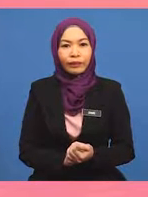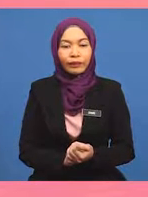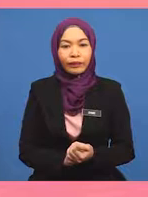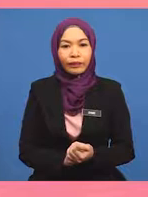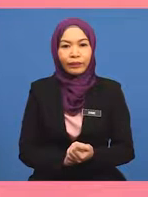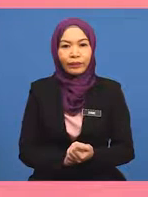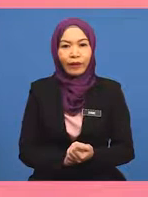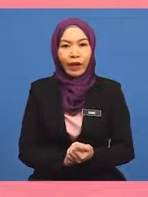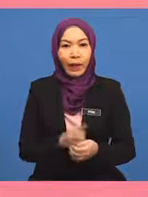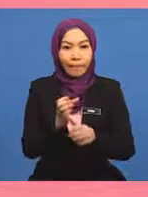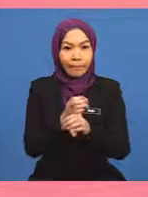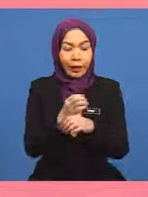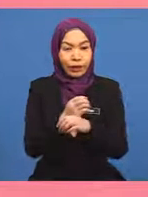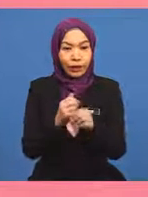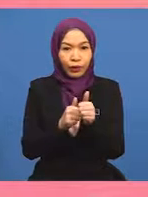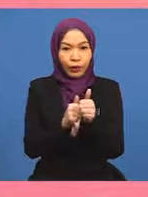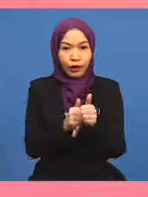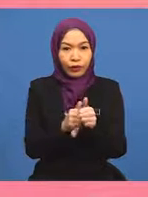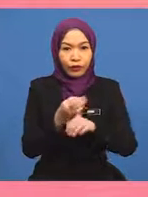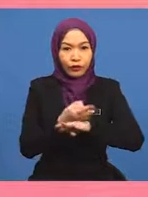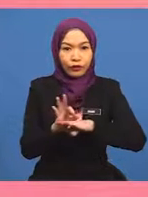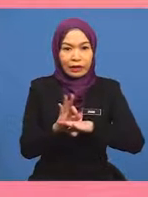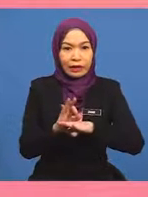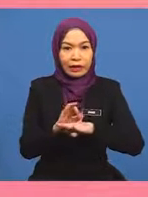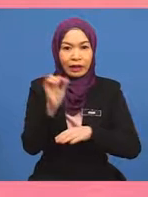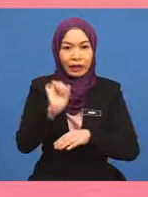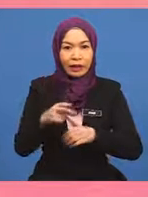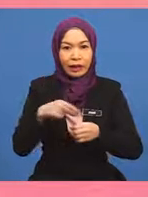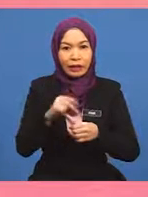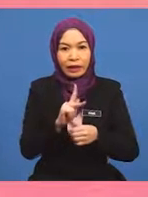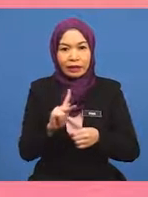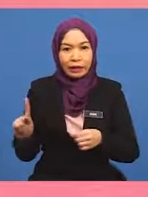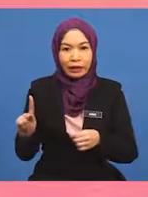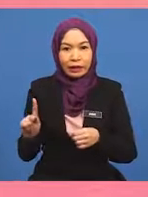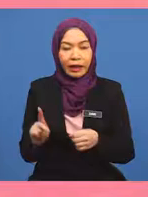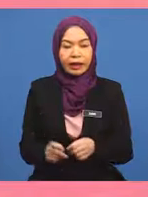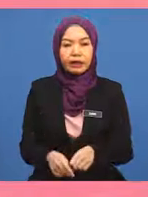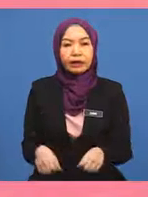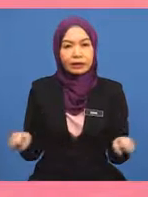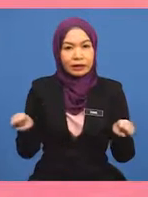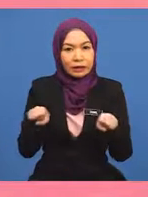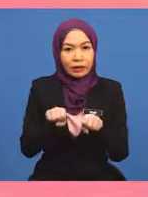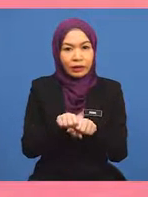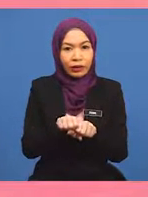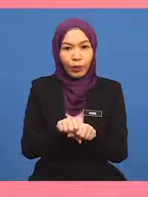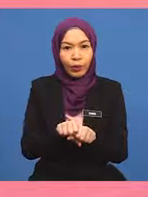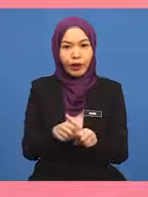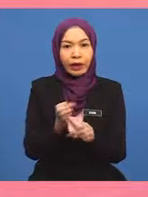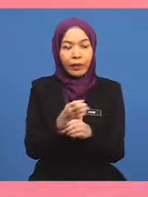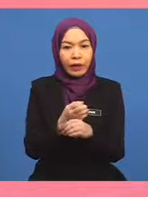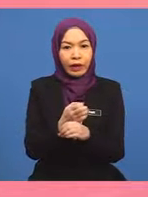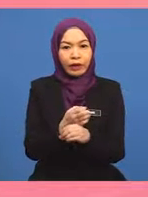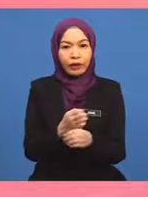Bentuk mengikut fungsi yang dihasilkan menyerupai bentuk asal